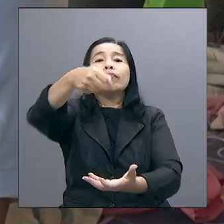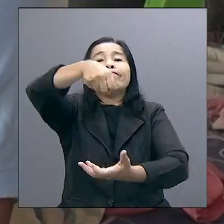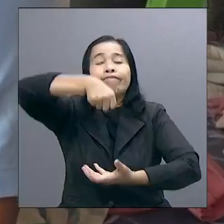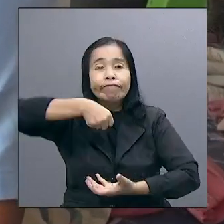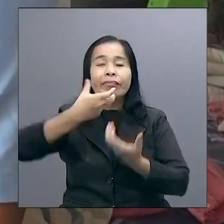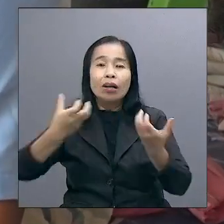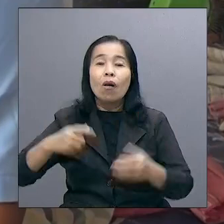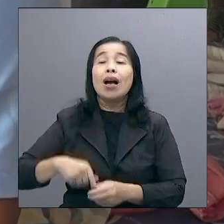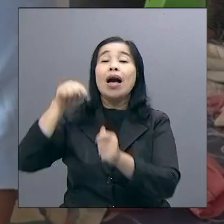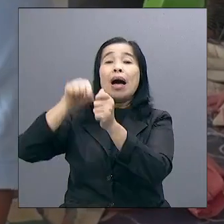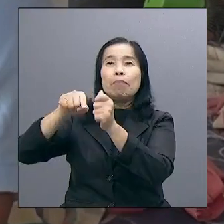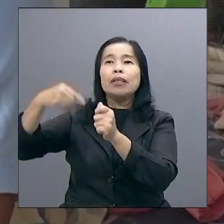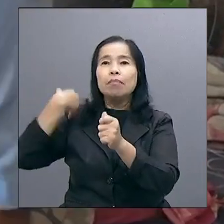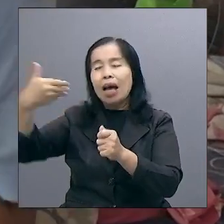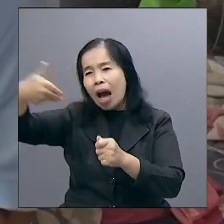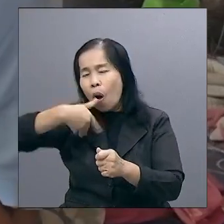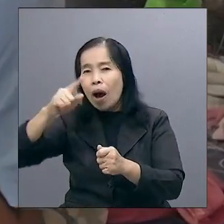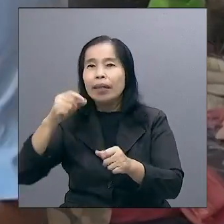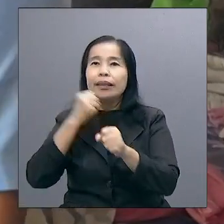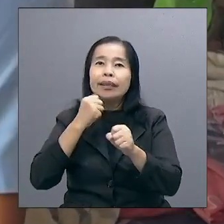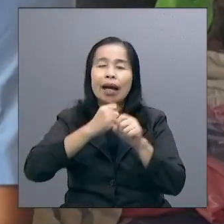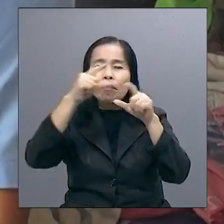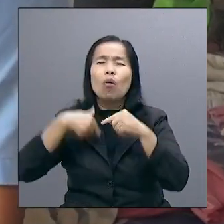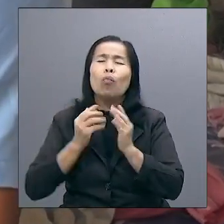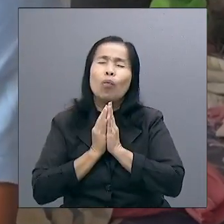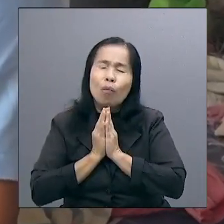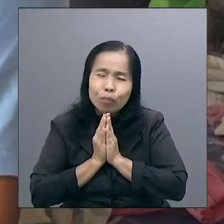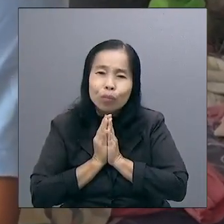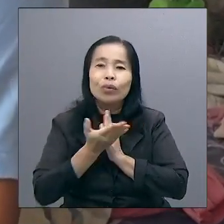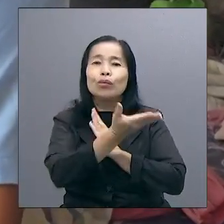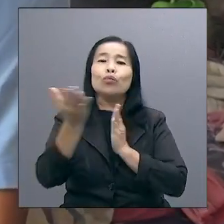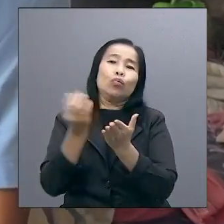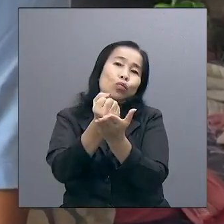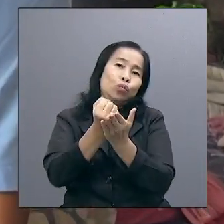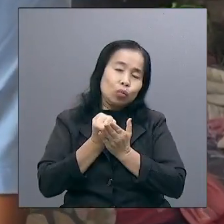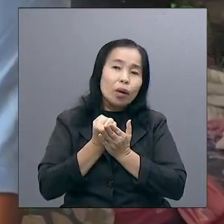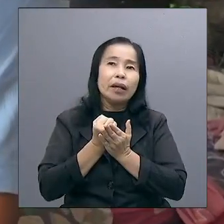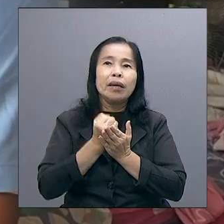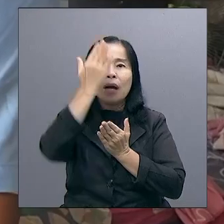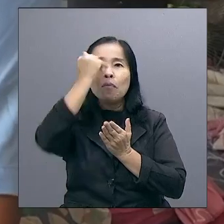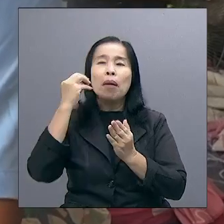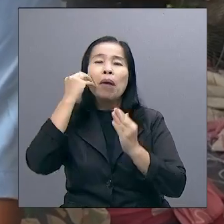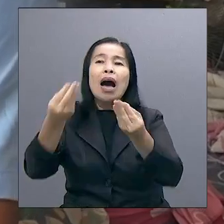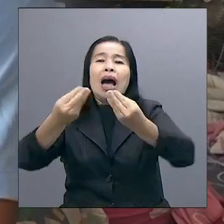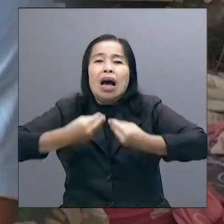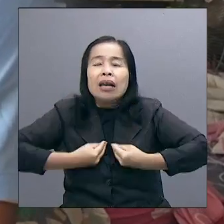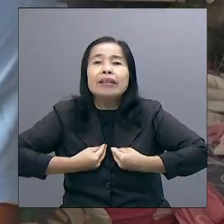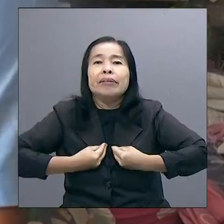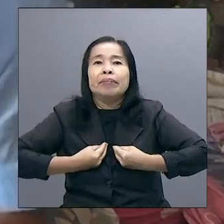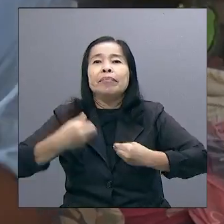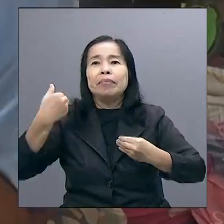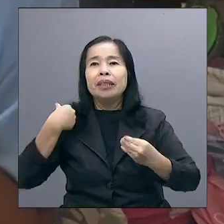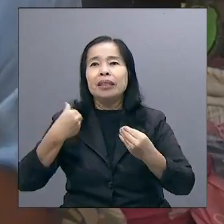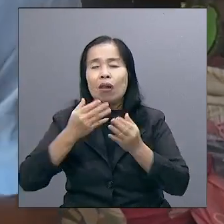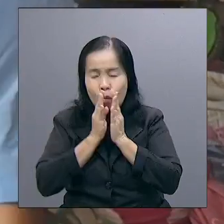ในอเพิมาหาที่ให้ค่ะขบคทๆ หนวยงานนะคะที่มีบ้านให้หนูสาให้หนูก